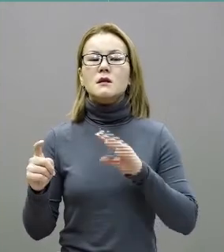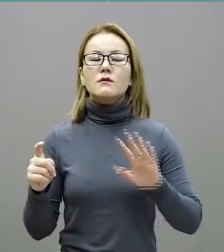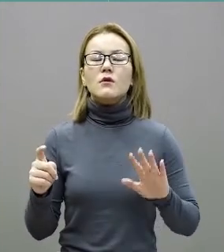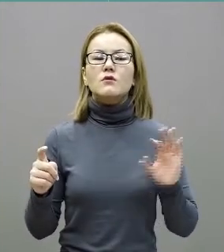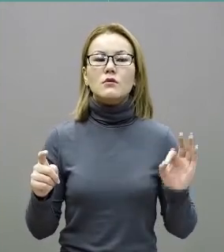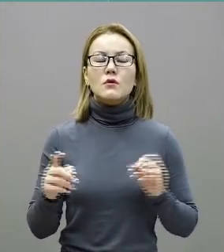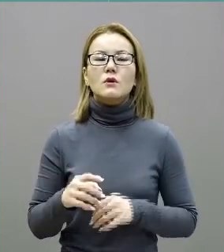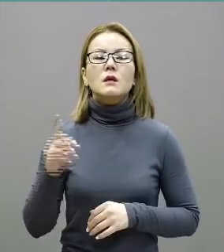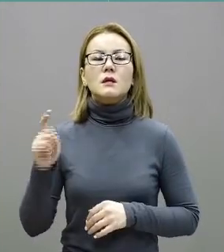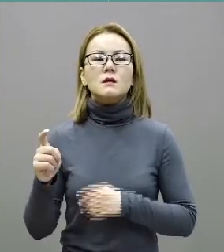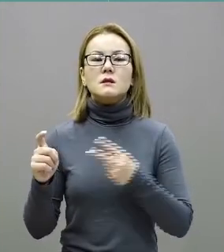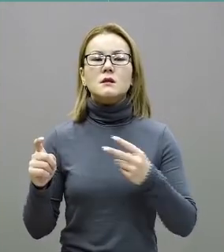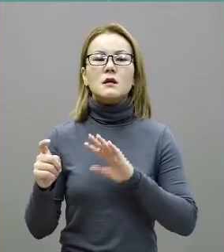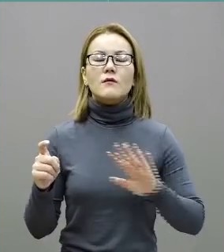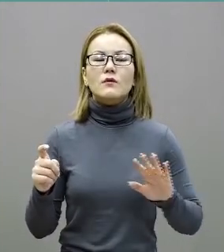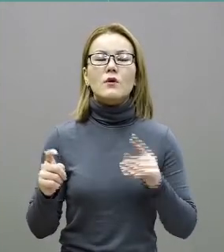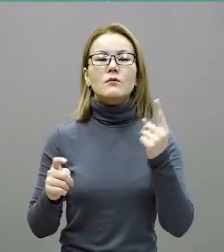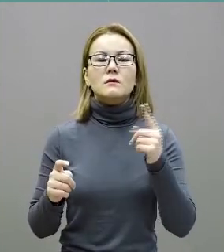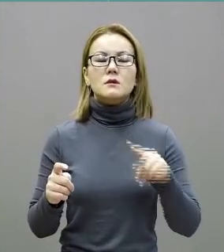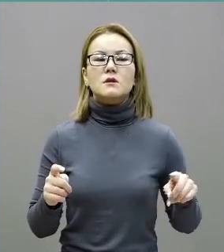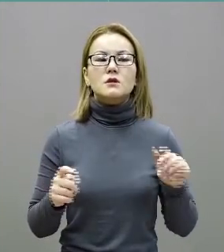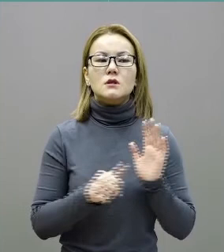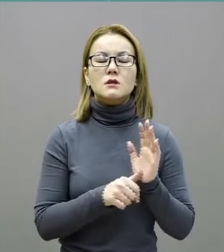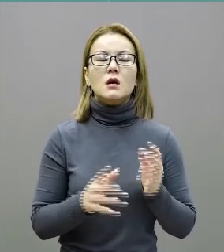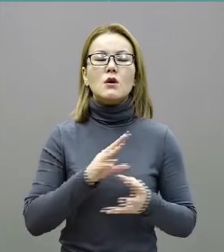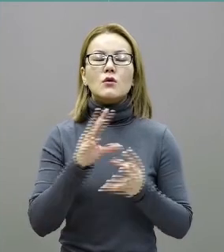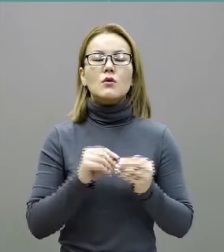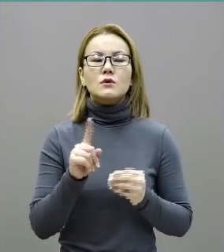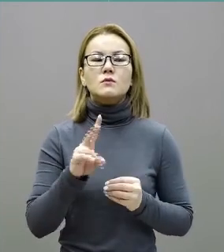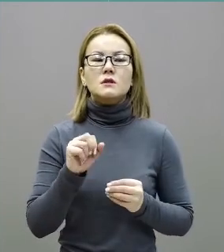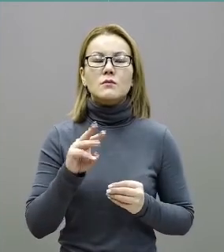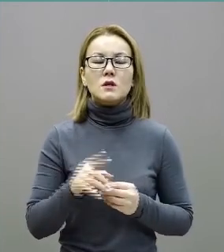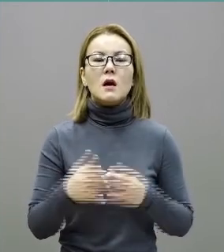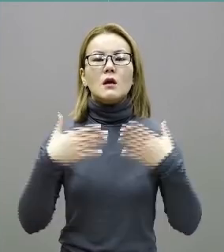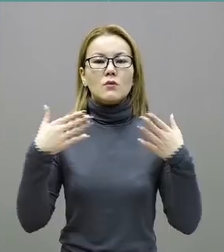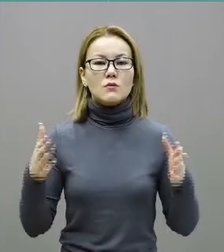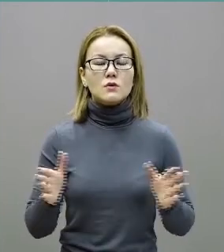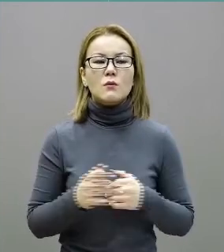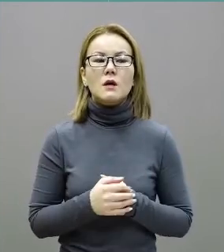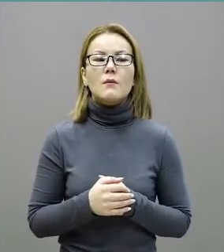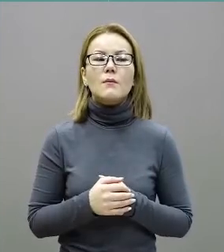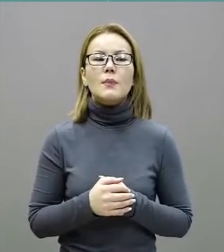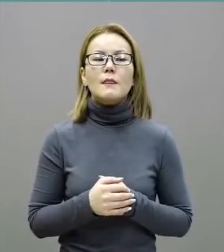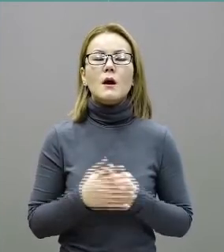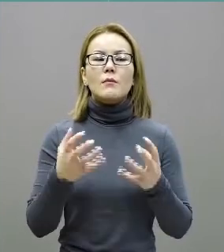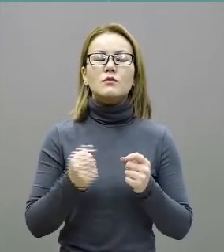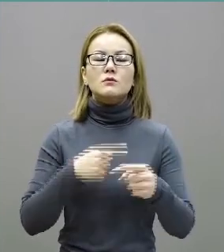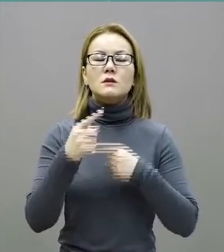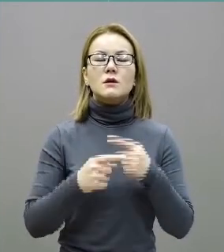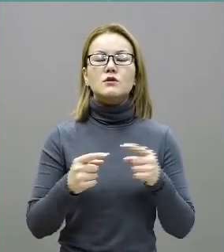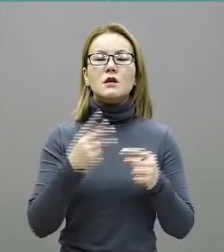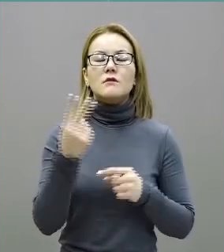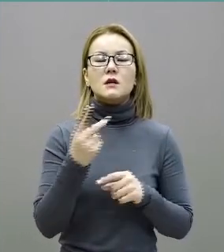должно быть равно 1 6 приведем к общему знаменателю раскроем скобки и получим